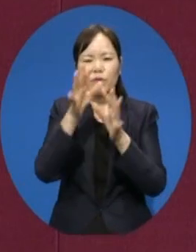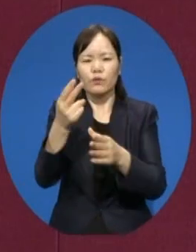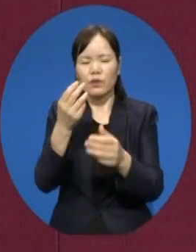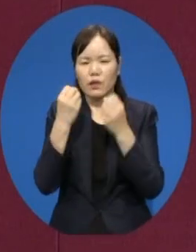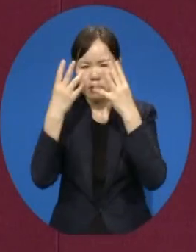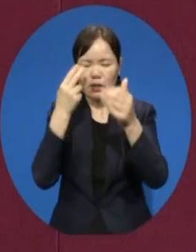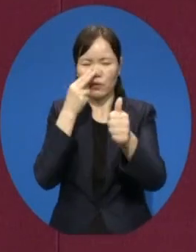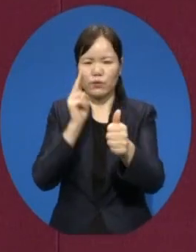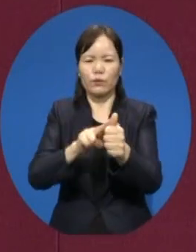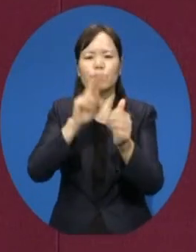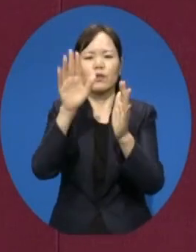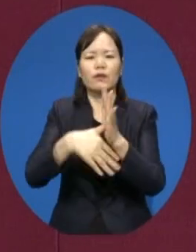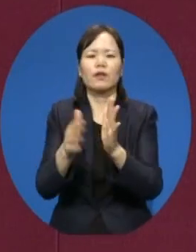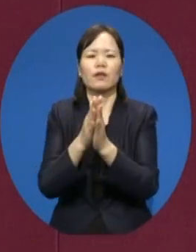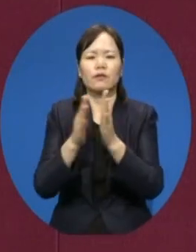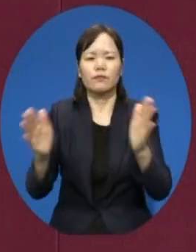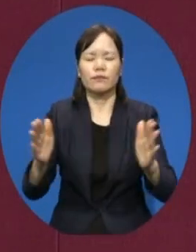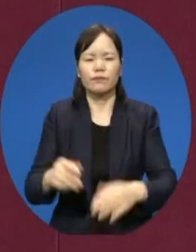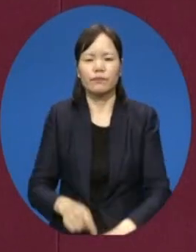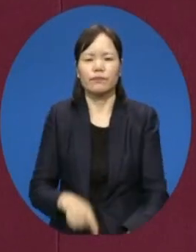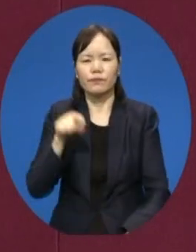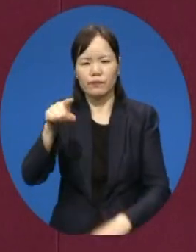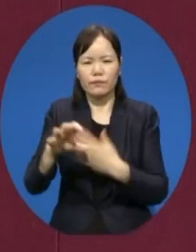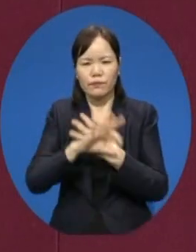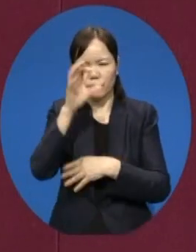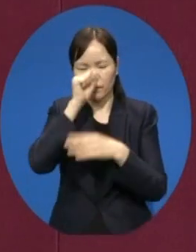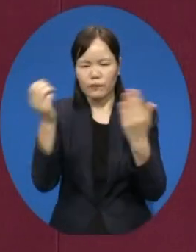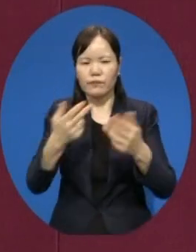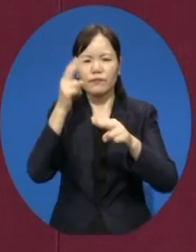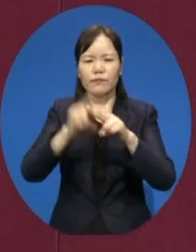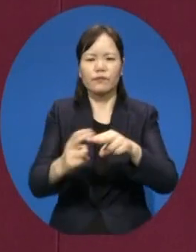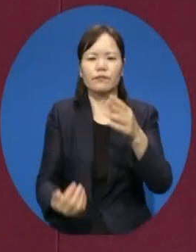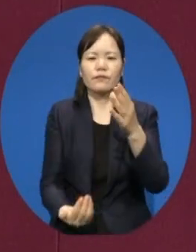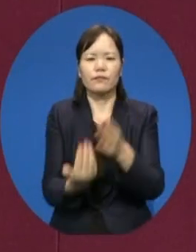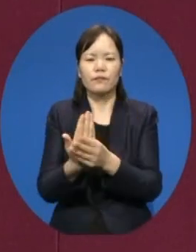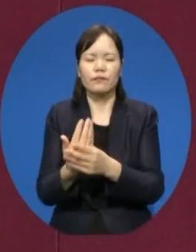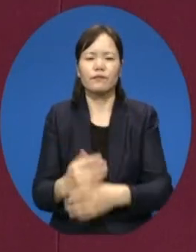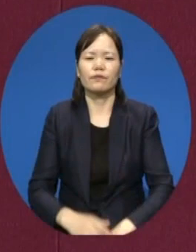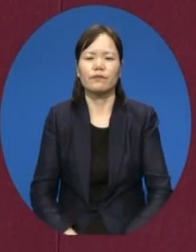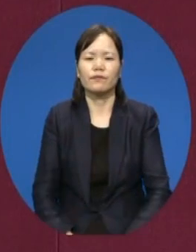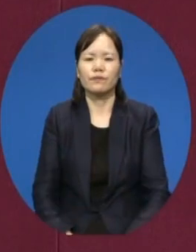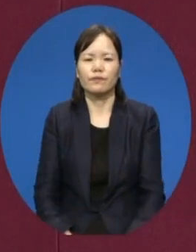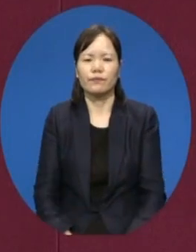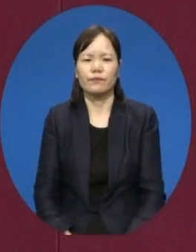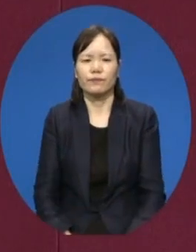도전에서 시작되는 겁니다. 그래야 좋은 일자리 생기는 겁니다.